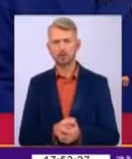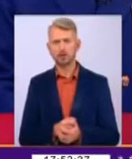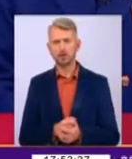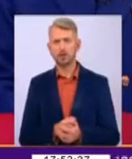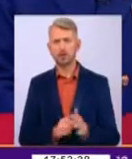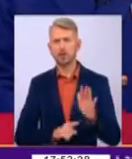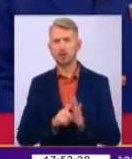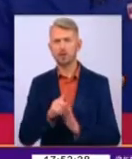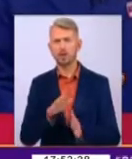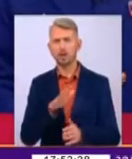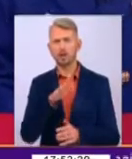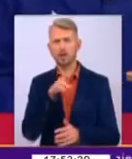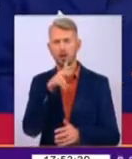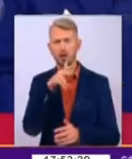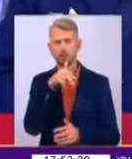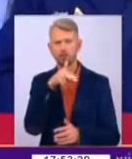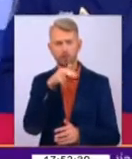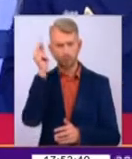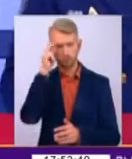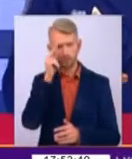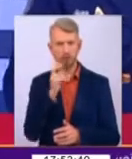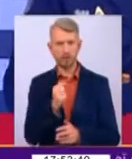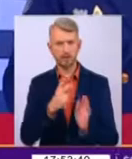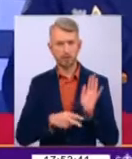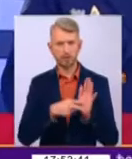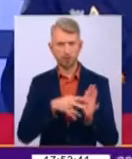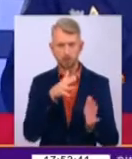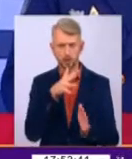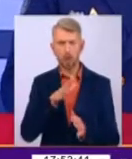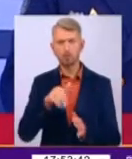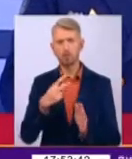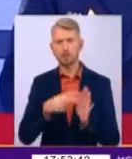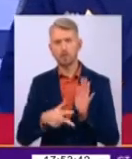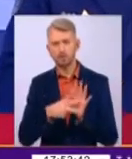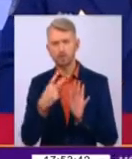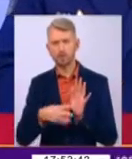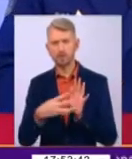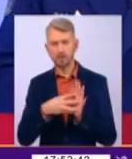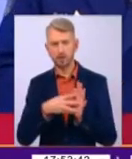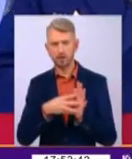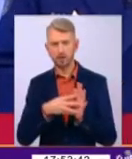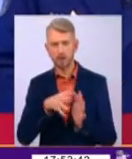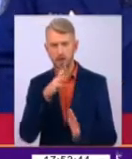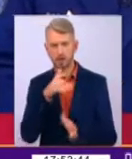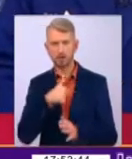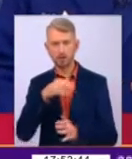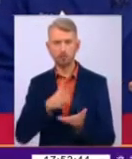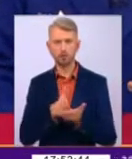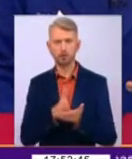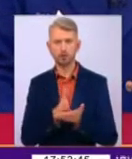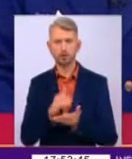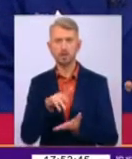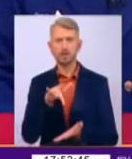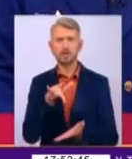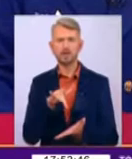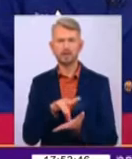Спочатку у Чернівці у Чека, 77-й, а тоді 78-й, 79-й я служив у центральній